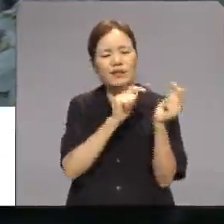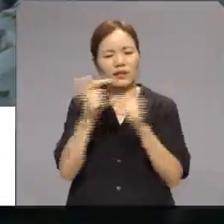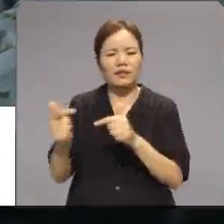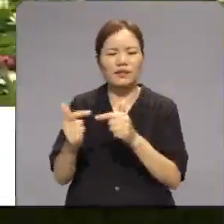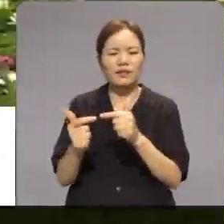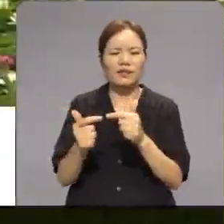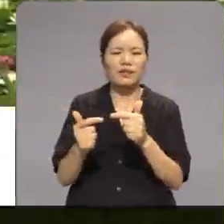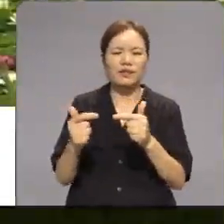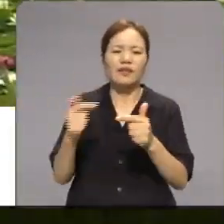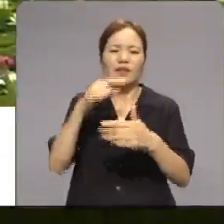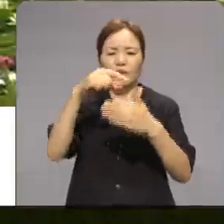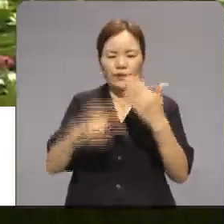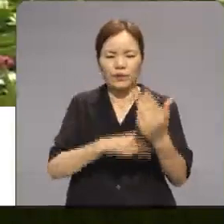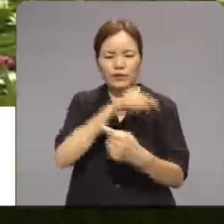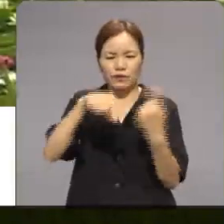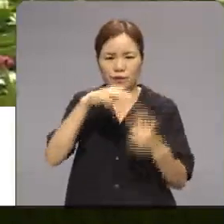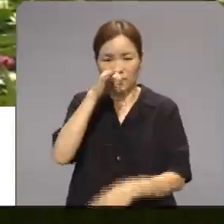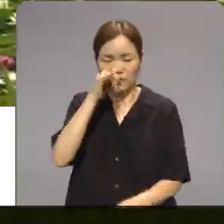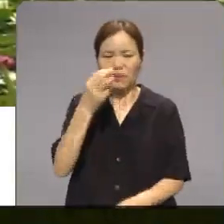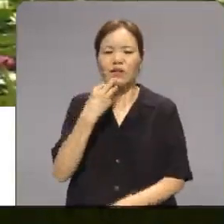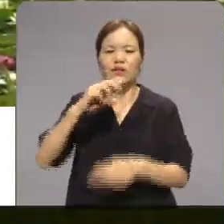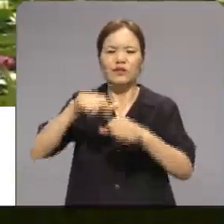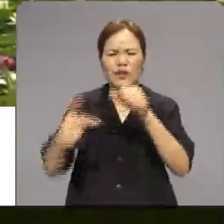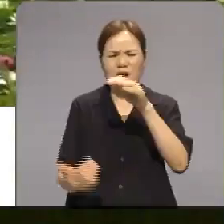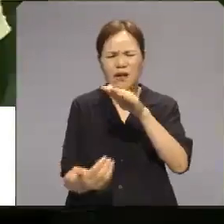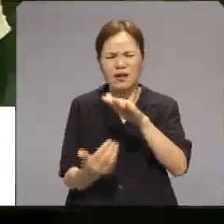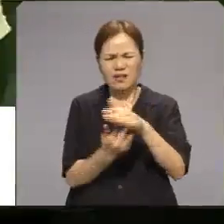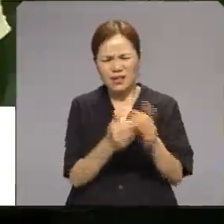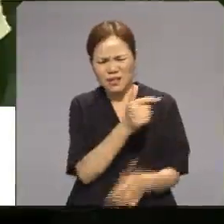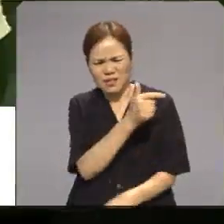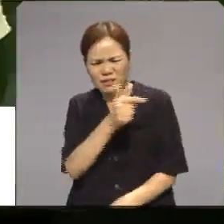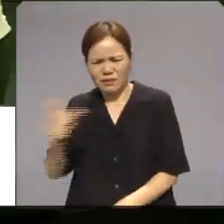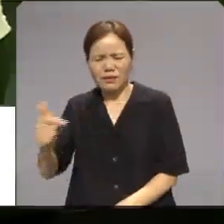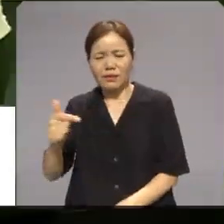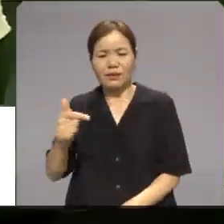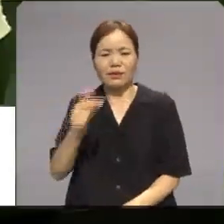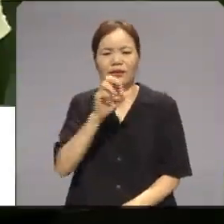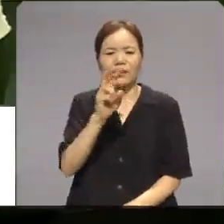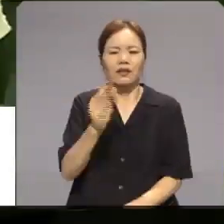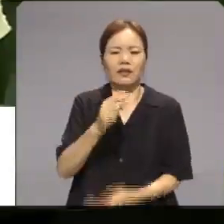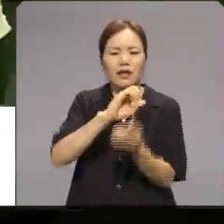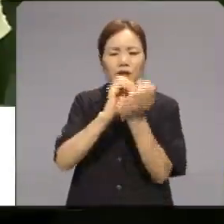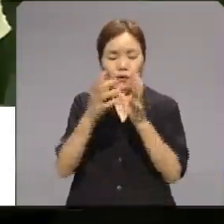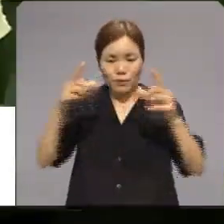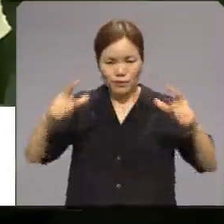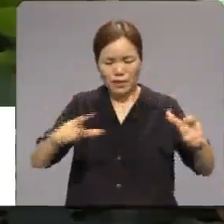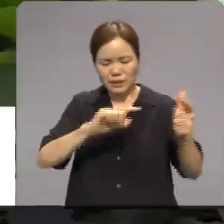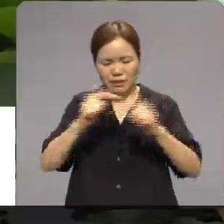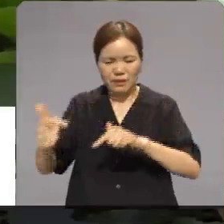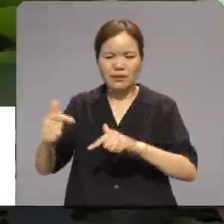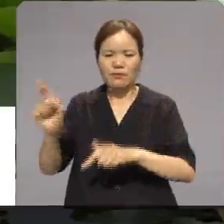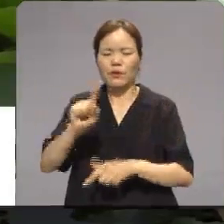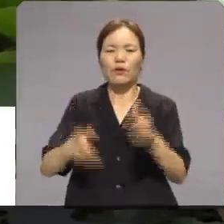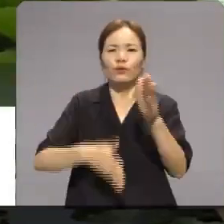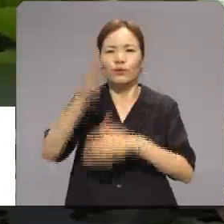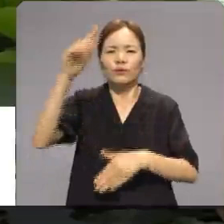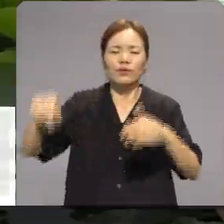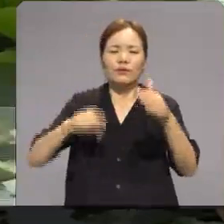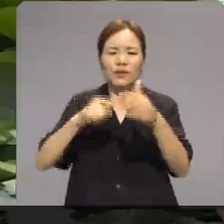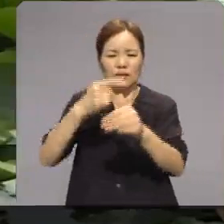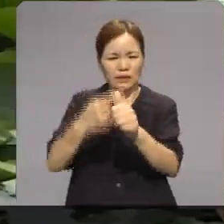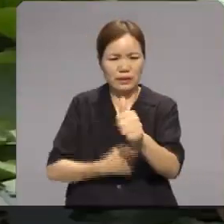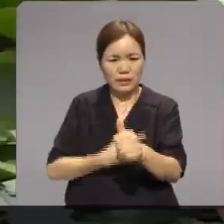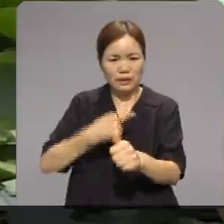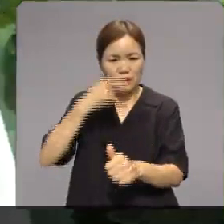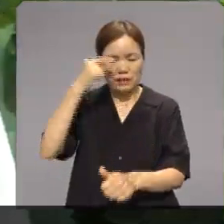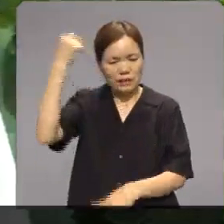운영됩니다. 수도권 최대 규모인 연꽃단지와 생태습지는 도시에서 자연을 느낄 수 있는